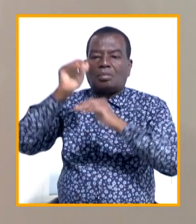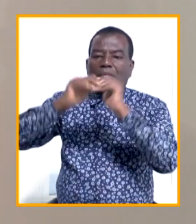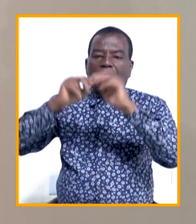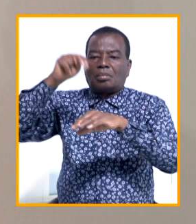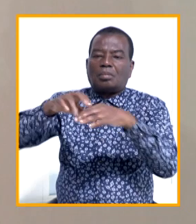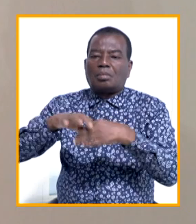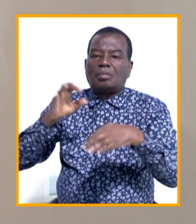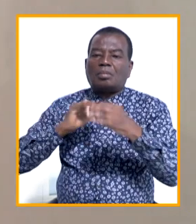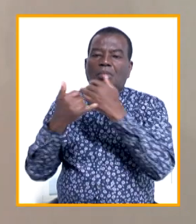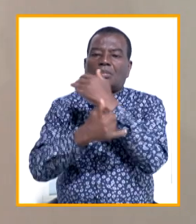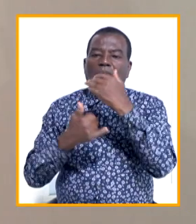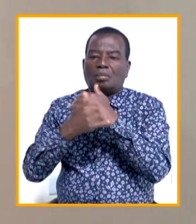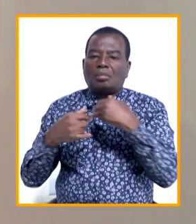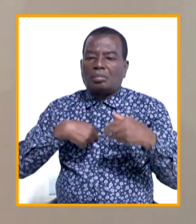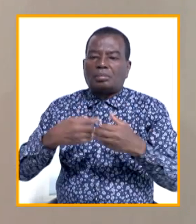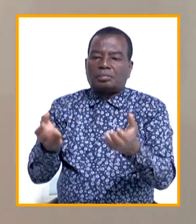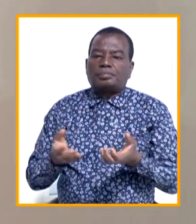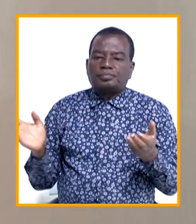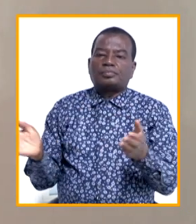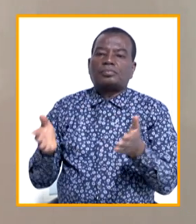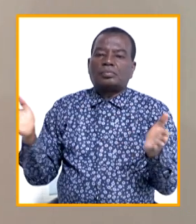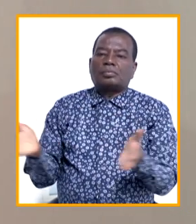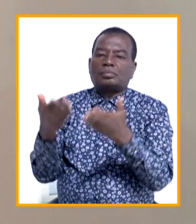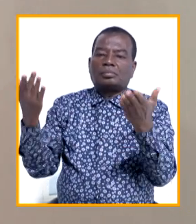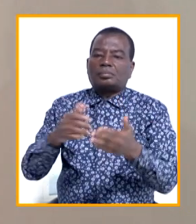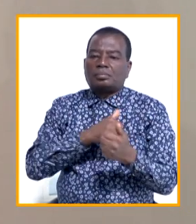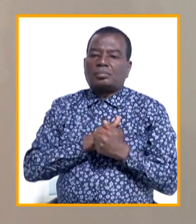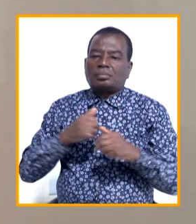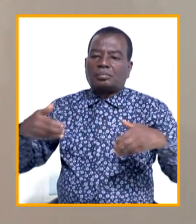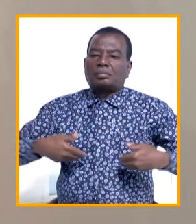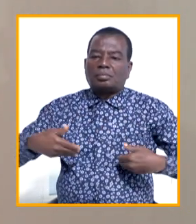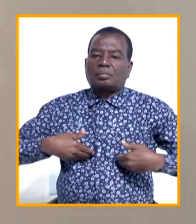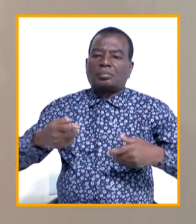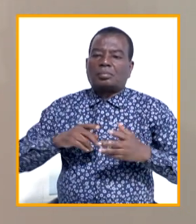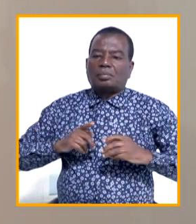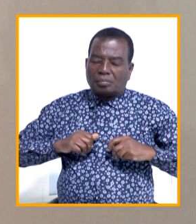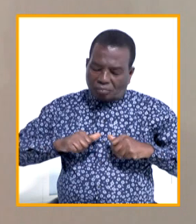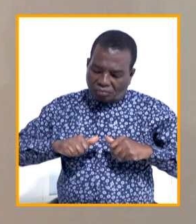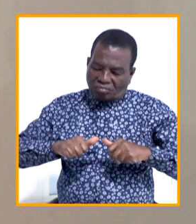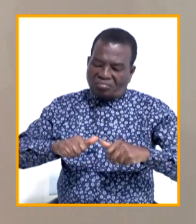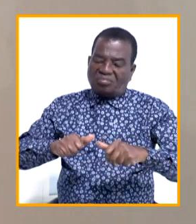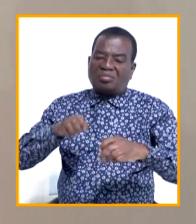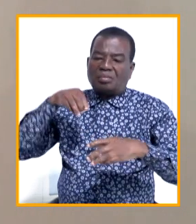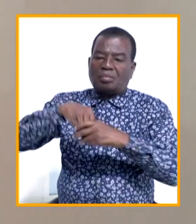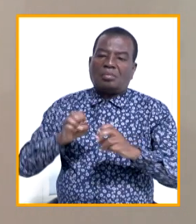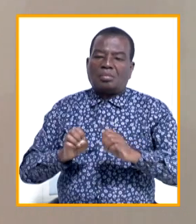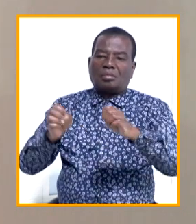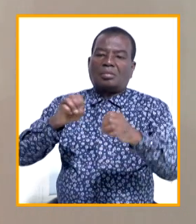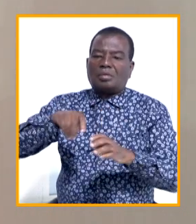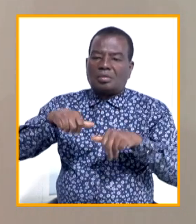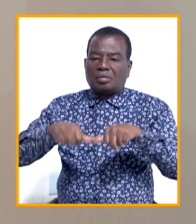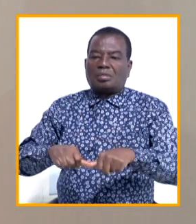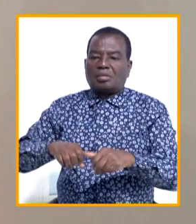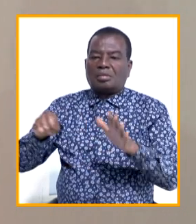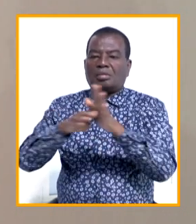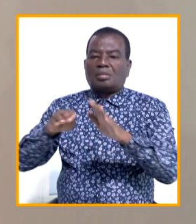de notre pays je vous encourage chers jeunes à persévérer dans l'effort et à démeurer des modèles